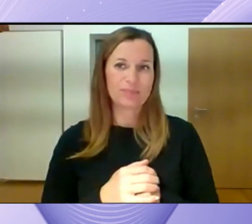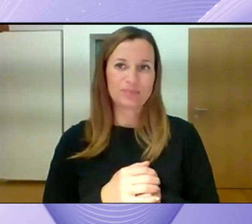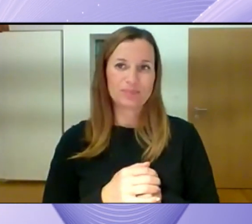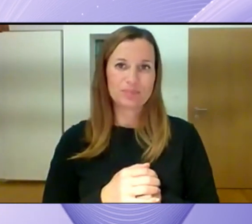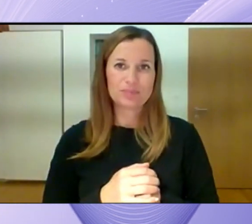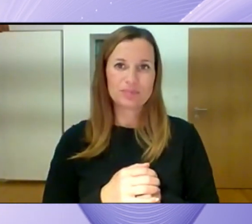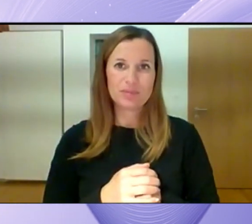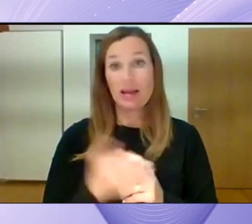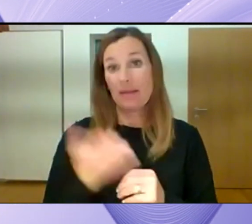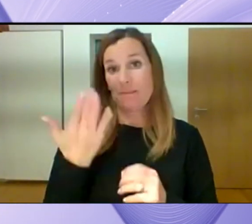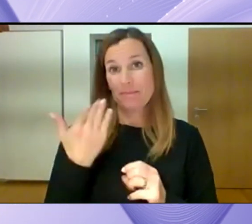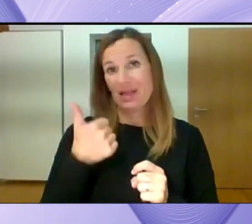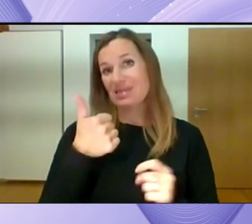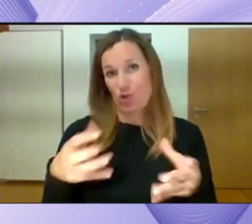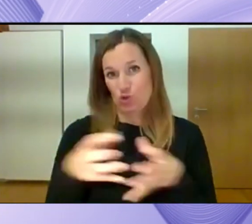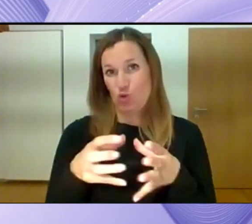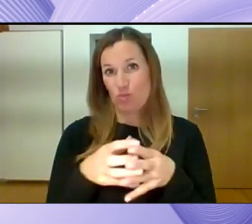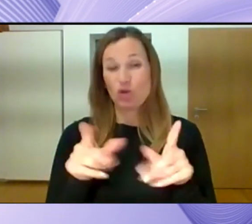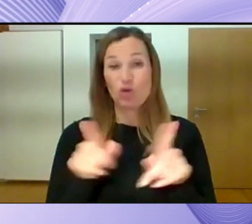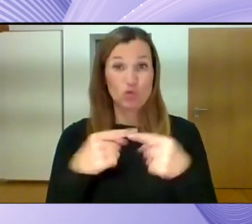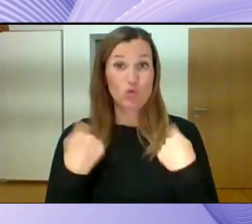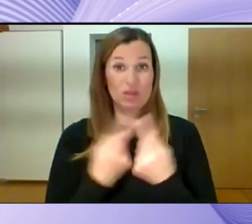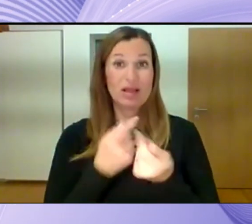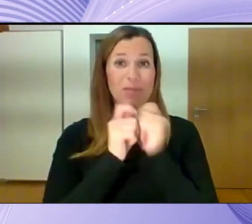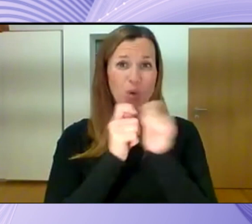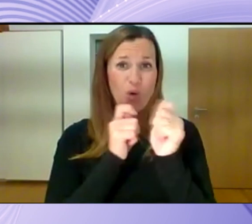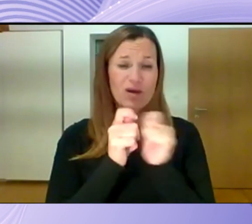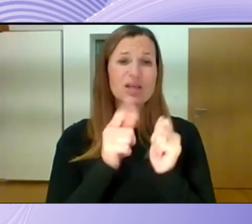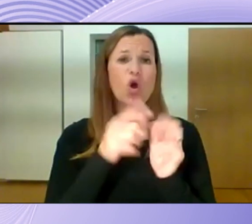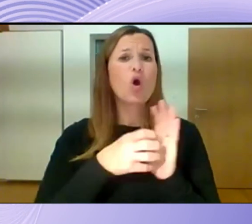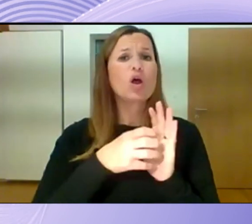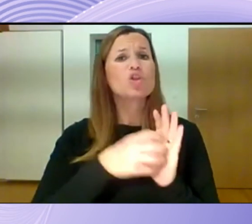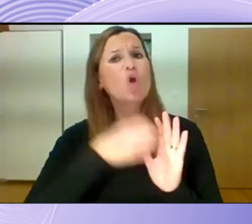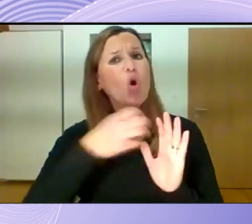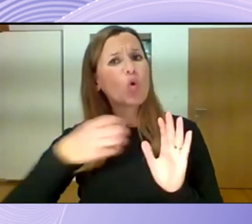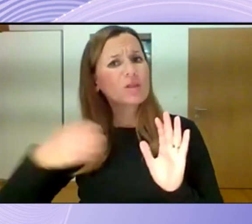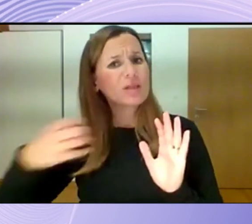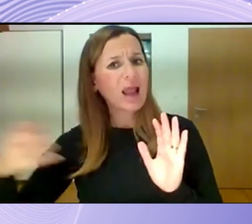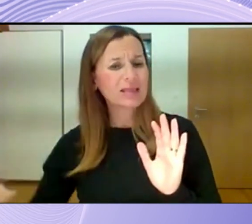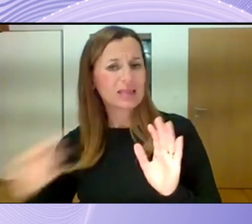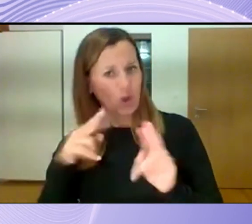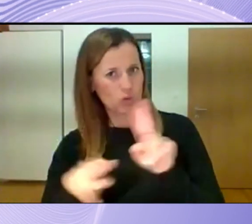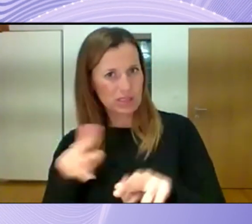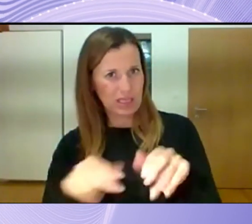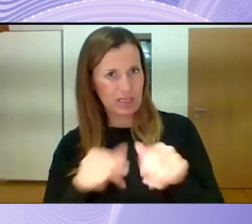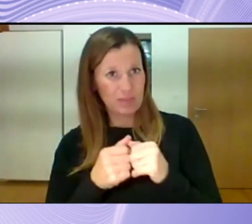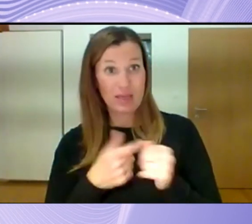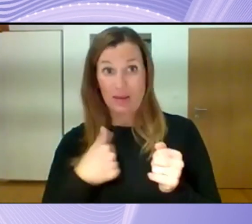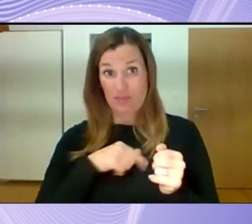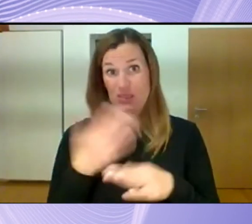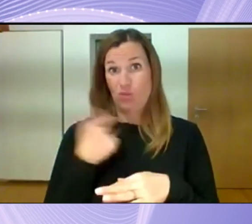eno skupino od vaših govorili o tem dolgotrajni oskrbi in smo rekli, da nekje